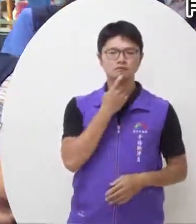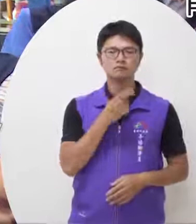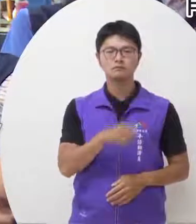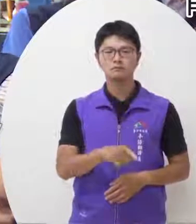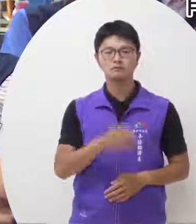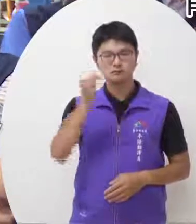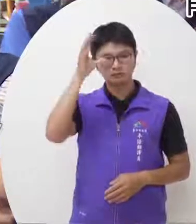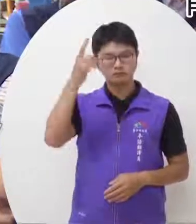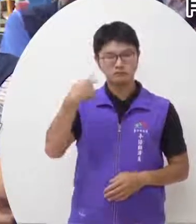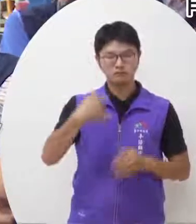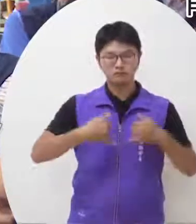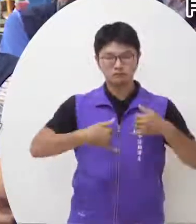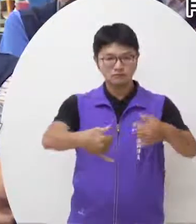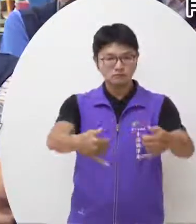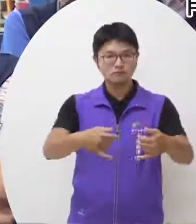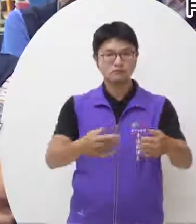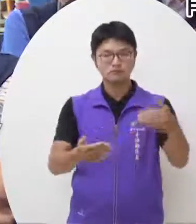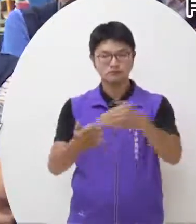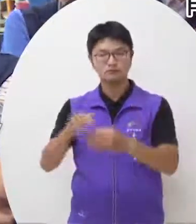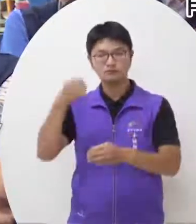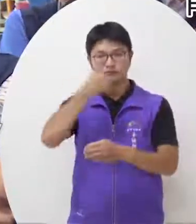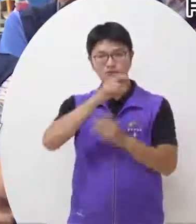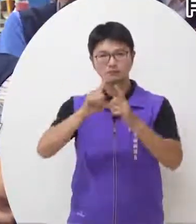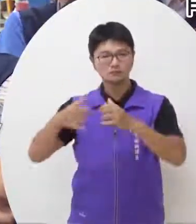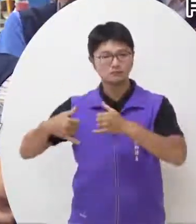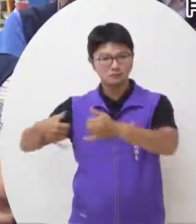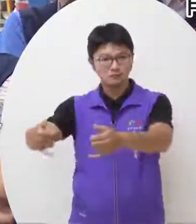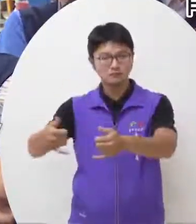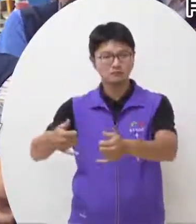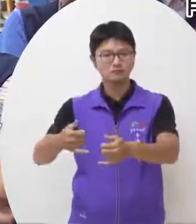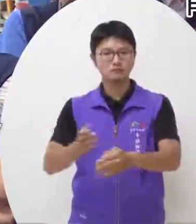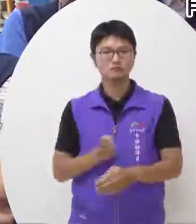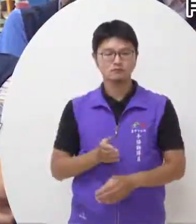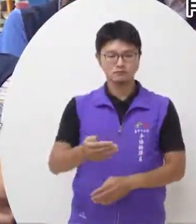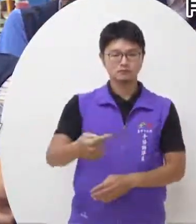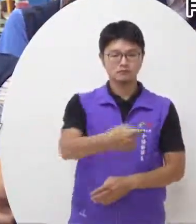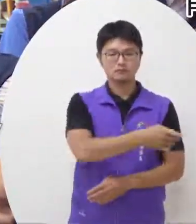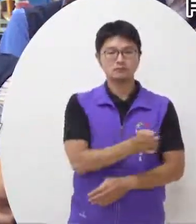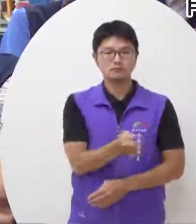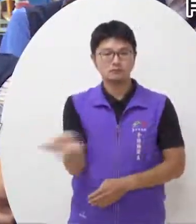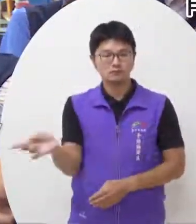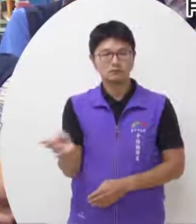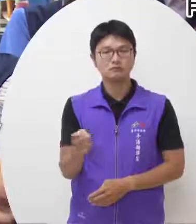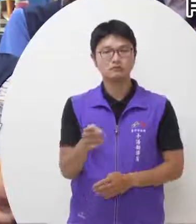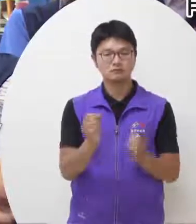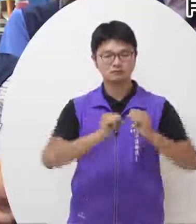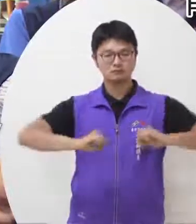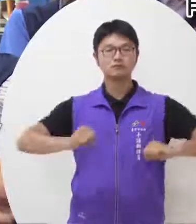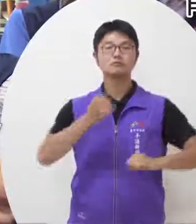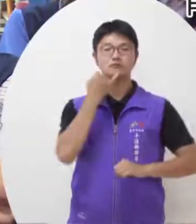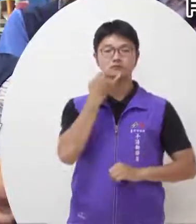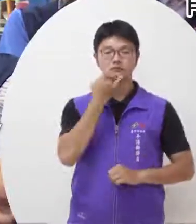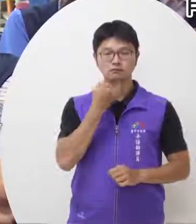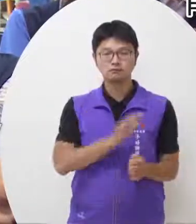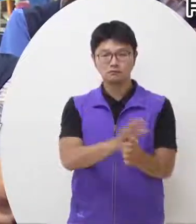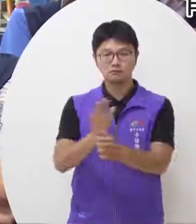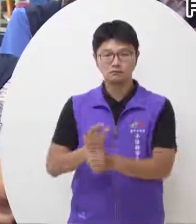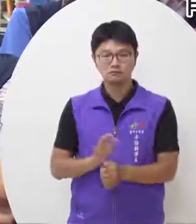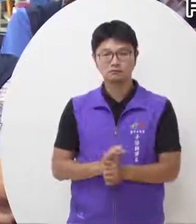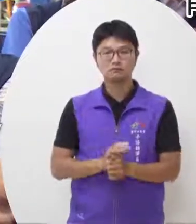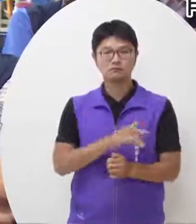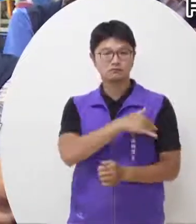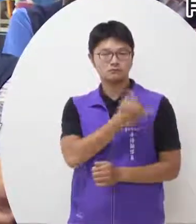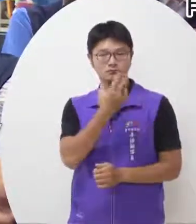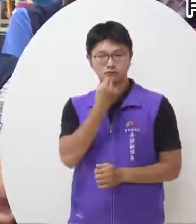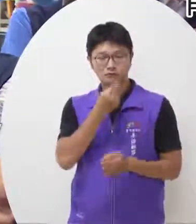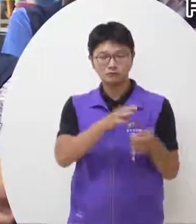来会来路到台湾大道前面左转右转的空间稍微再长一点，那可能会有助于这个假日人潮